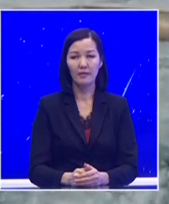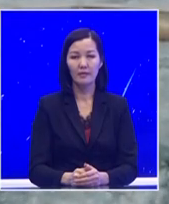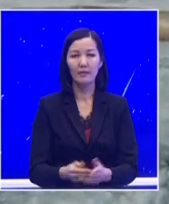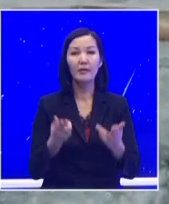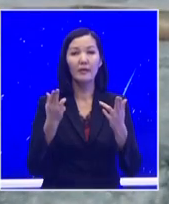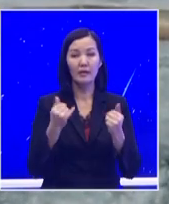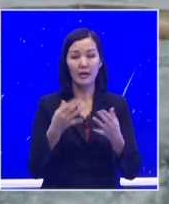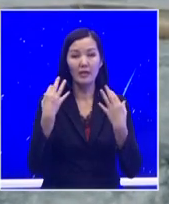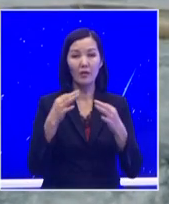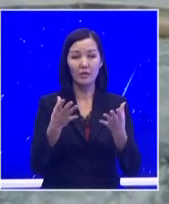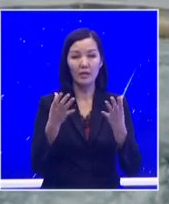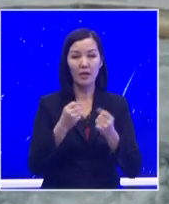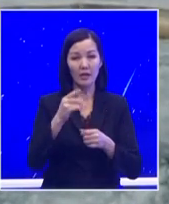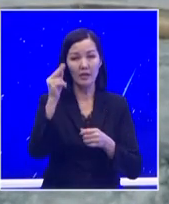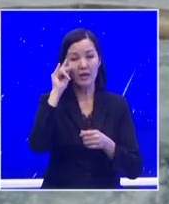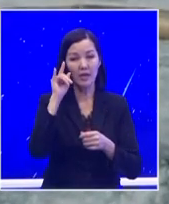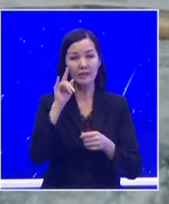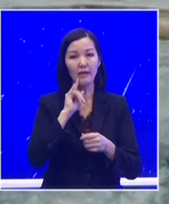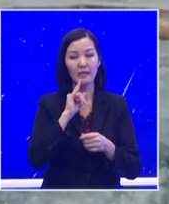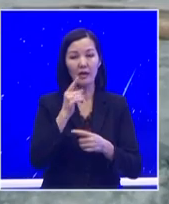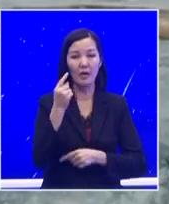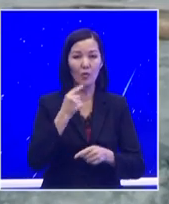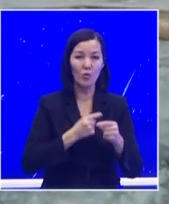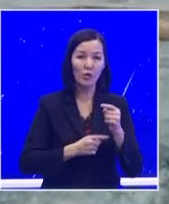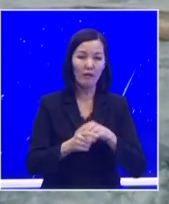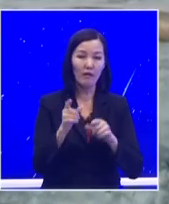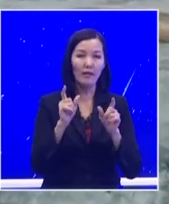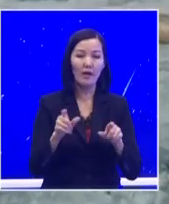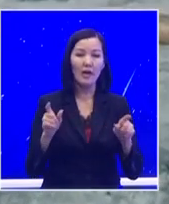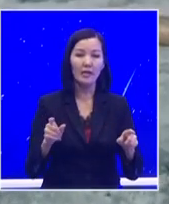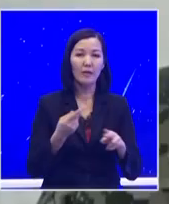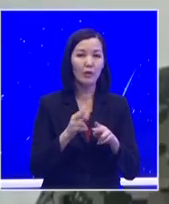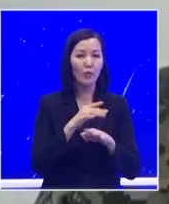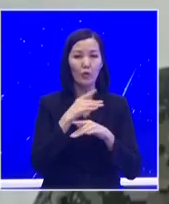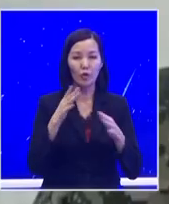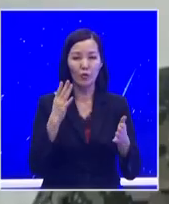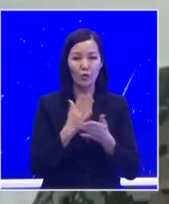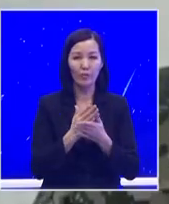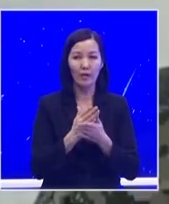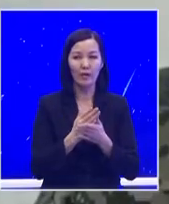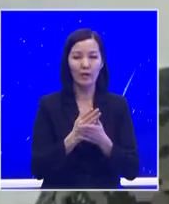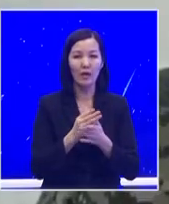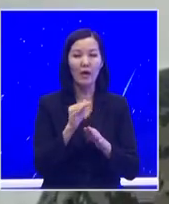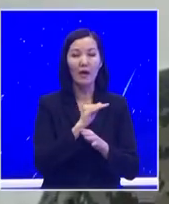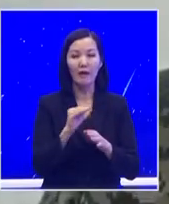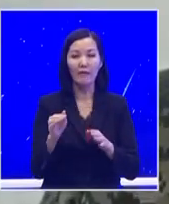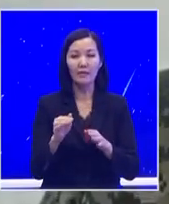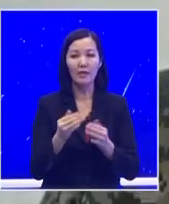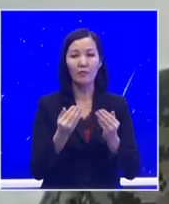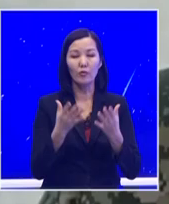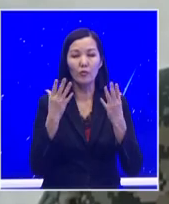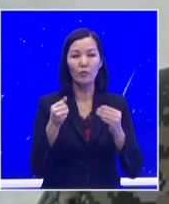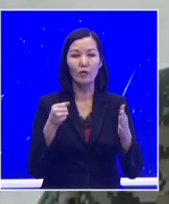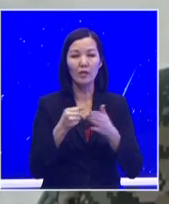Я, егемендік алғалы атамекен деп аңсап, Алатау мен Сарыарқаны бетке алған қазақ көші толастаған емес. Ресми деректерге сүйенсек, бүгінге